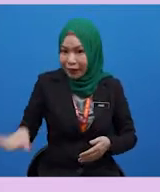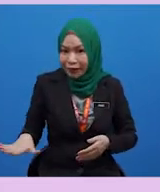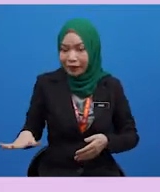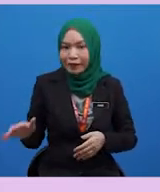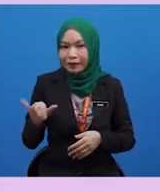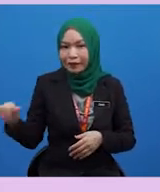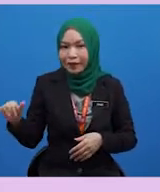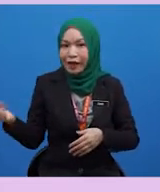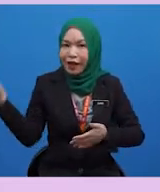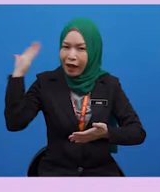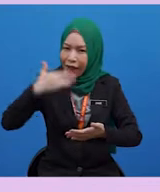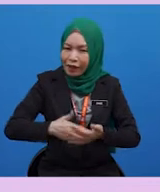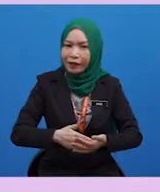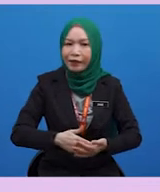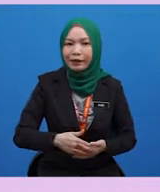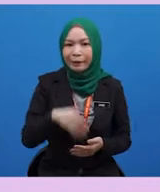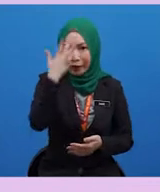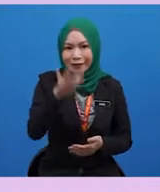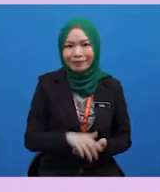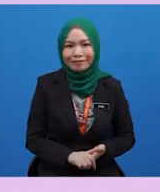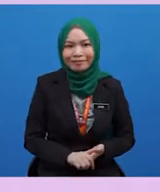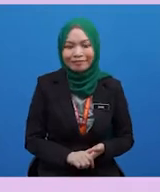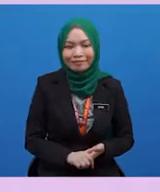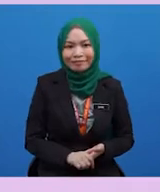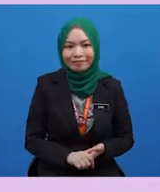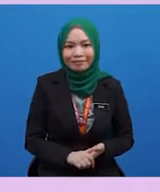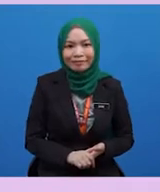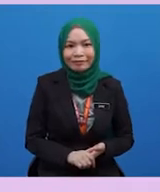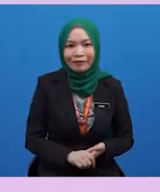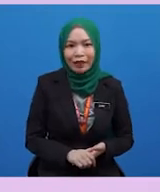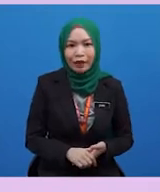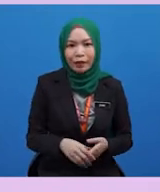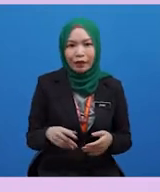Ketujuh, memperkuat isi. Contoh wacana,